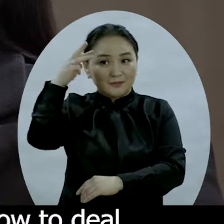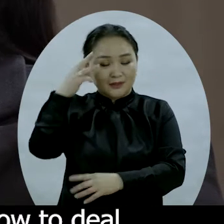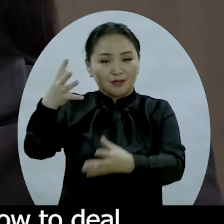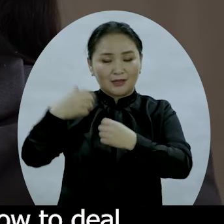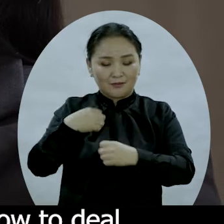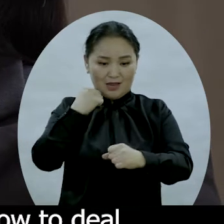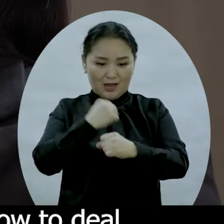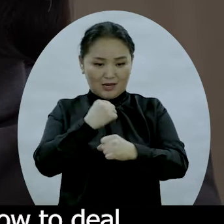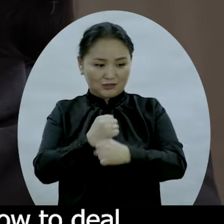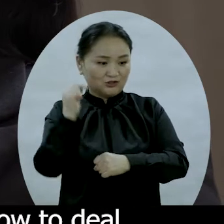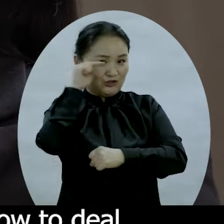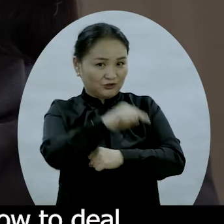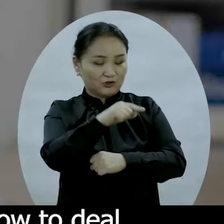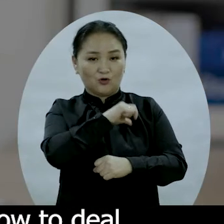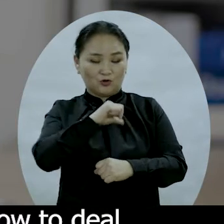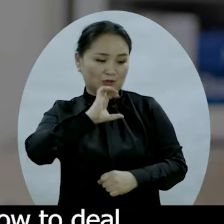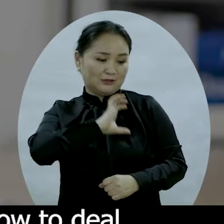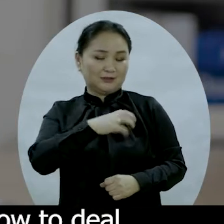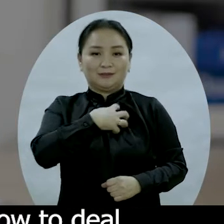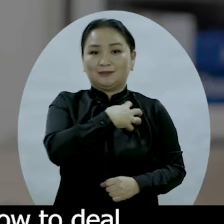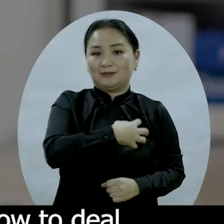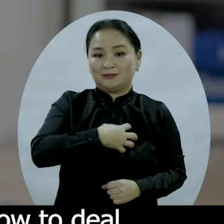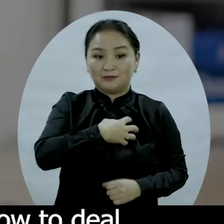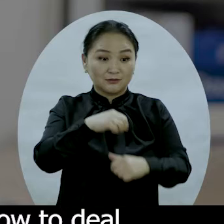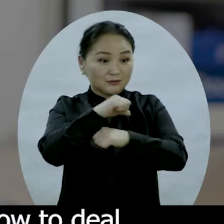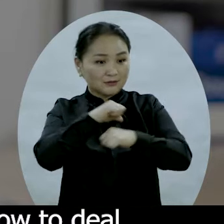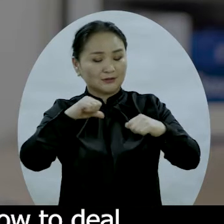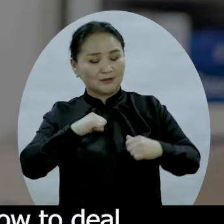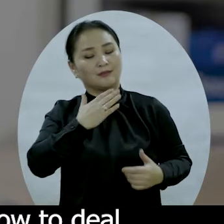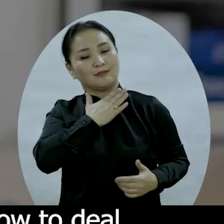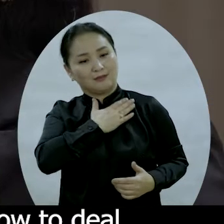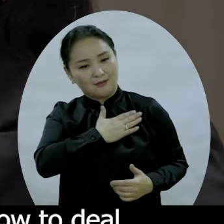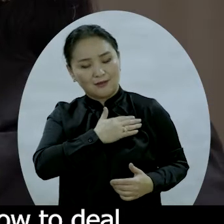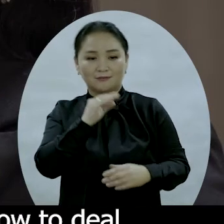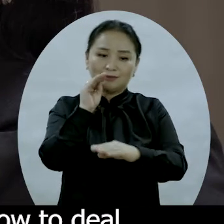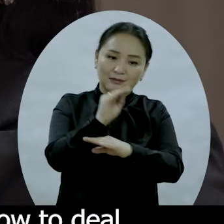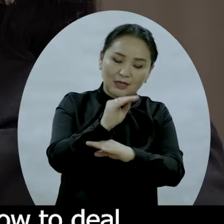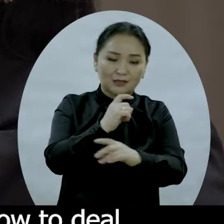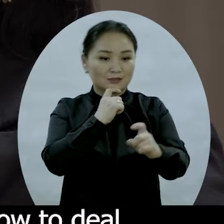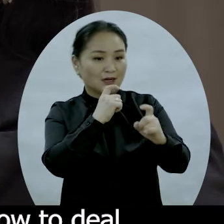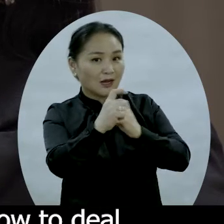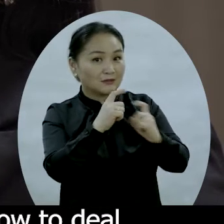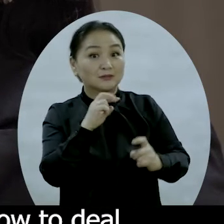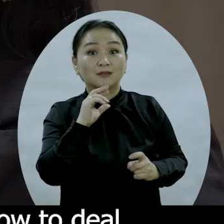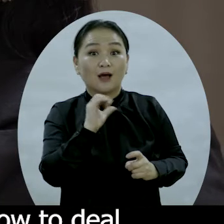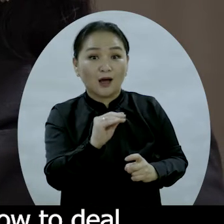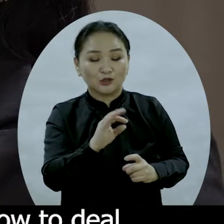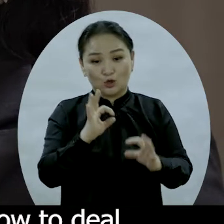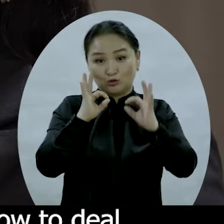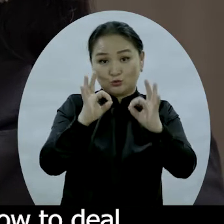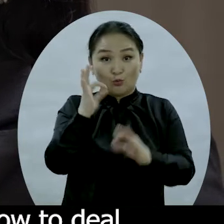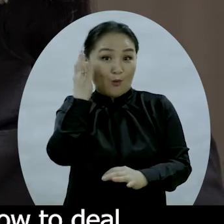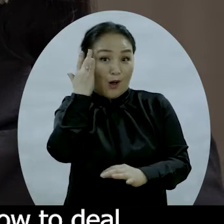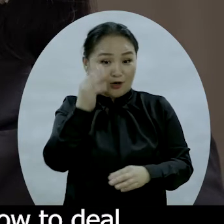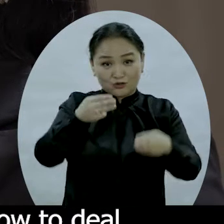бол ажлын байран дээр гарч одоо стресс бухимдалтай байгаа иргэдтэй одоо хэрхэн одоо харьцах уу, хэрхэн